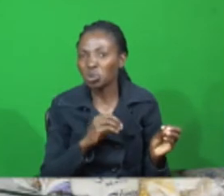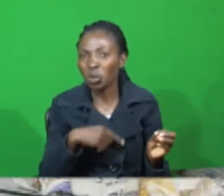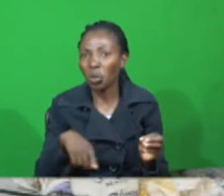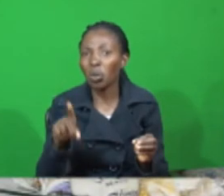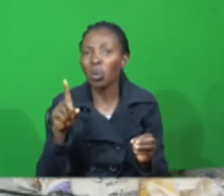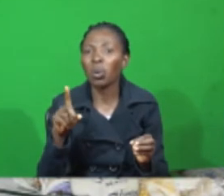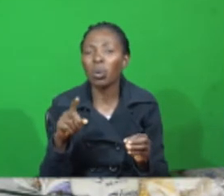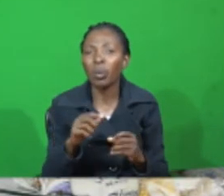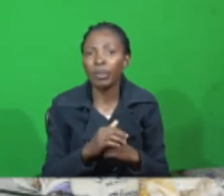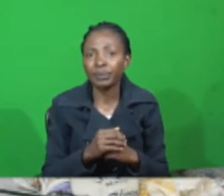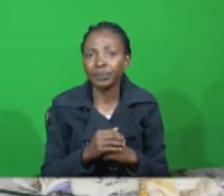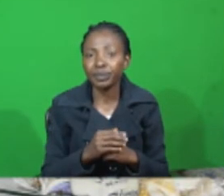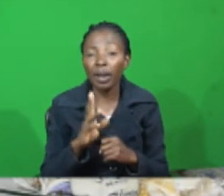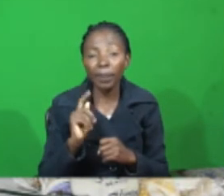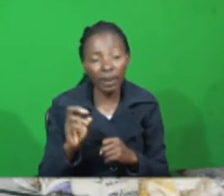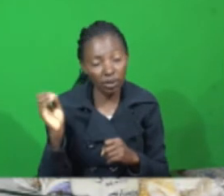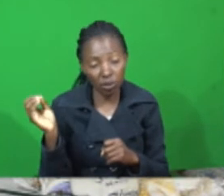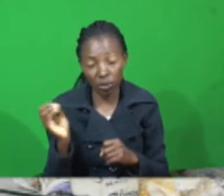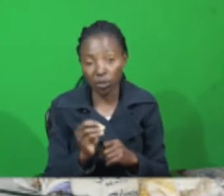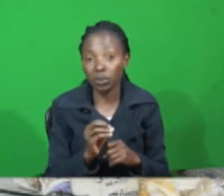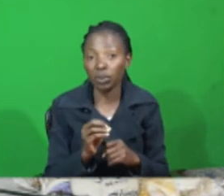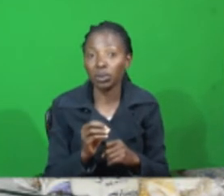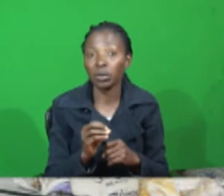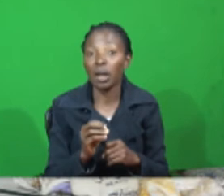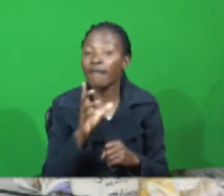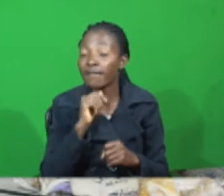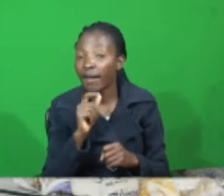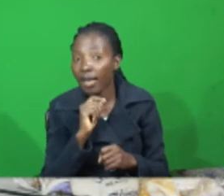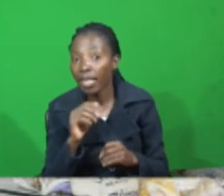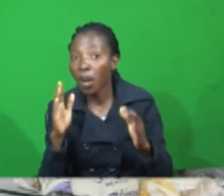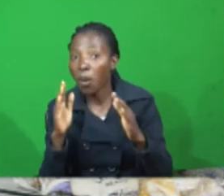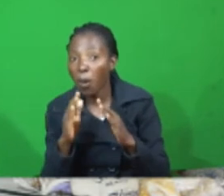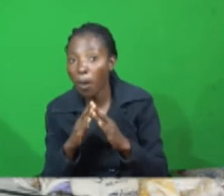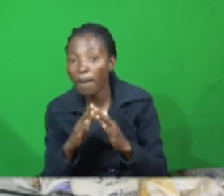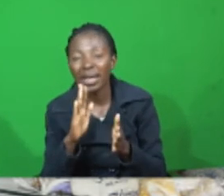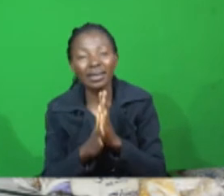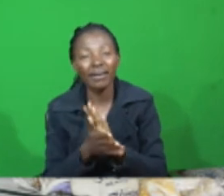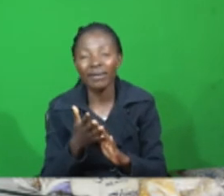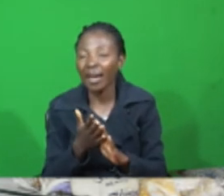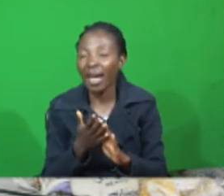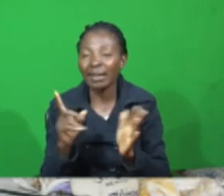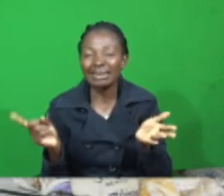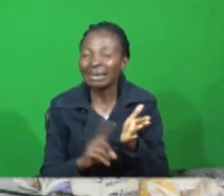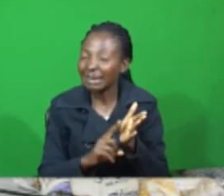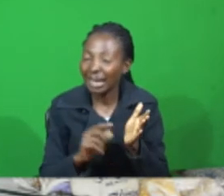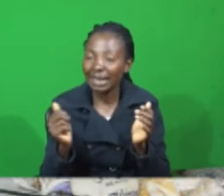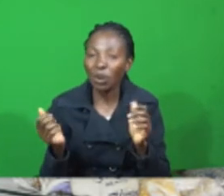andinaubva ndadaro aterera asi zvakanaka kuti wedwe baba vepamba musaite vasikana vebasa